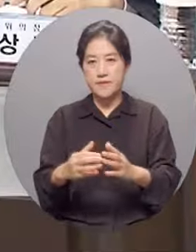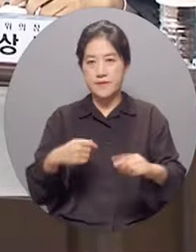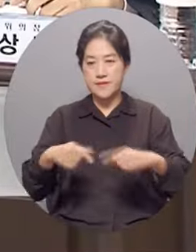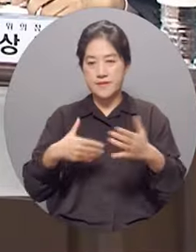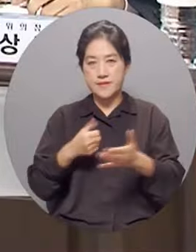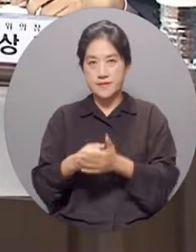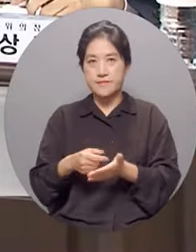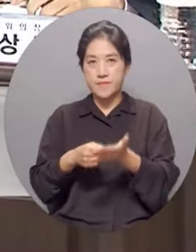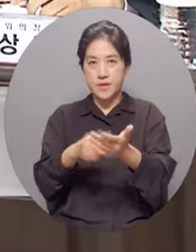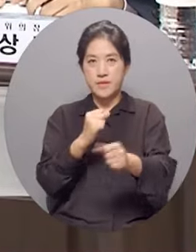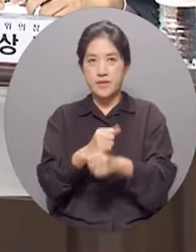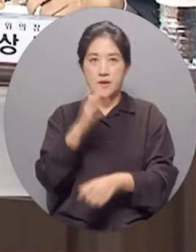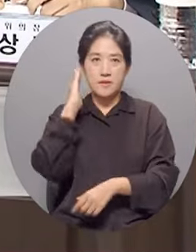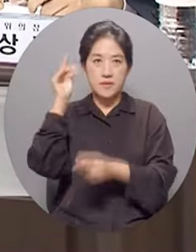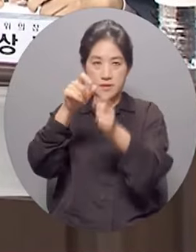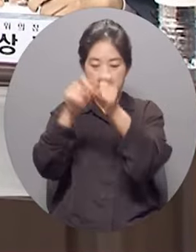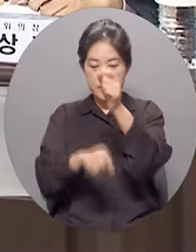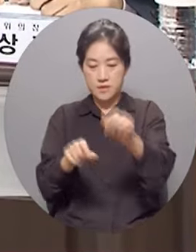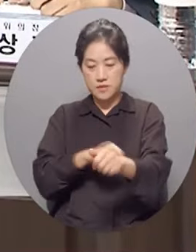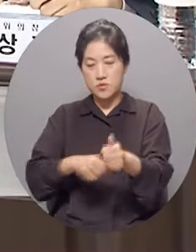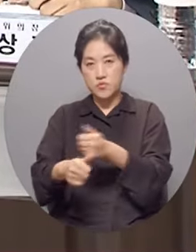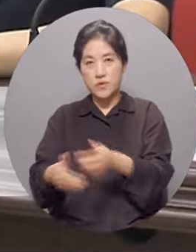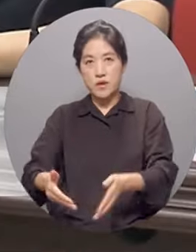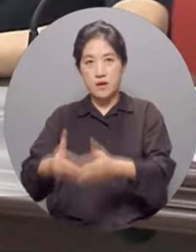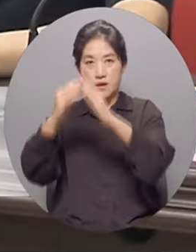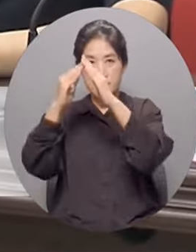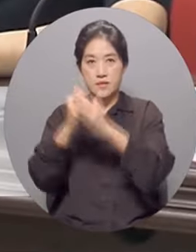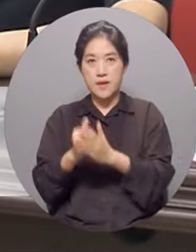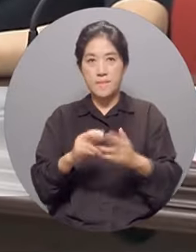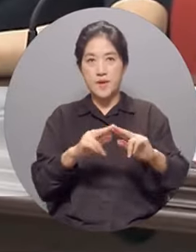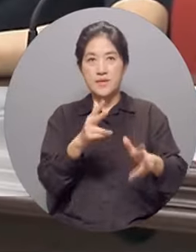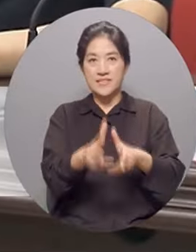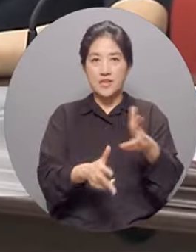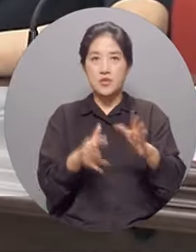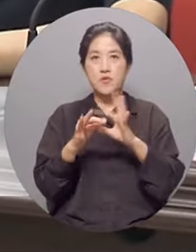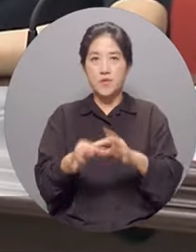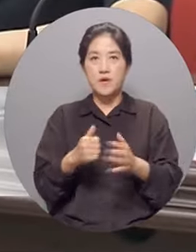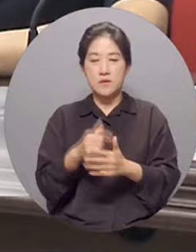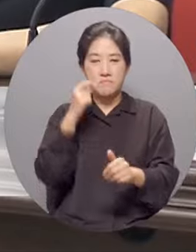추진하겠다며 대통령 직속 특위를 설치하고 반도체 산업 관련